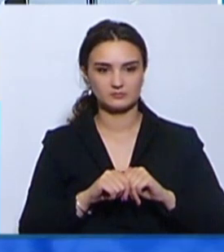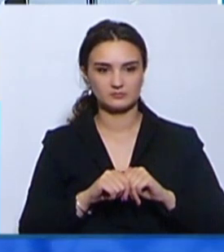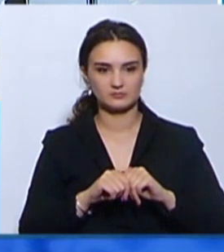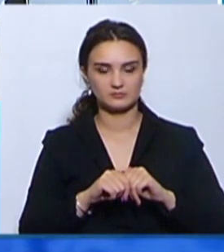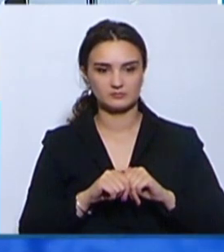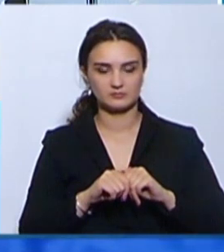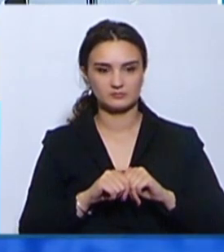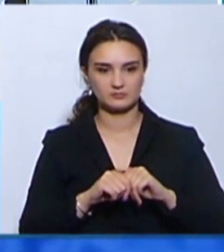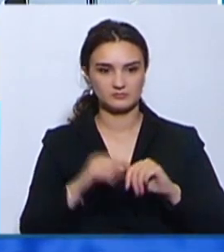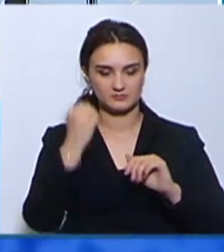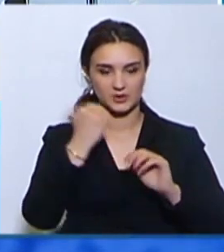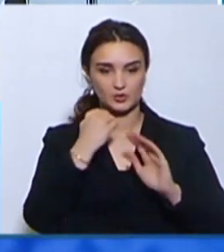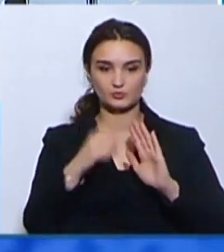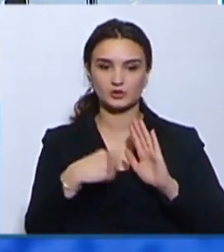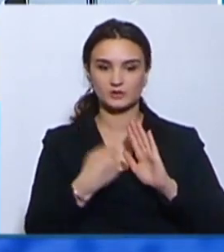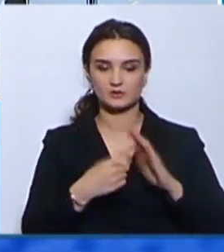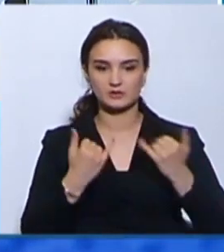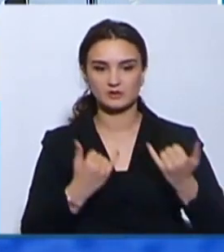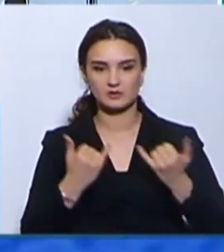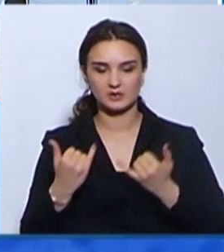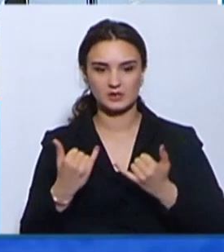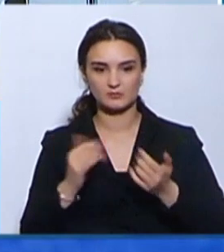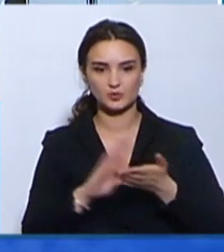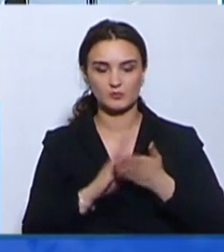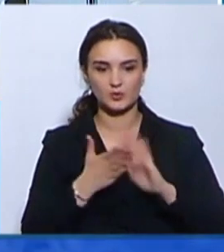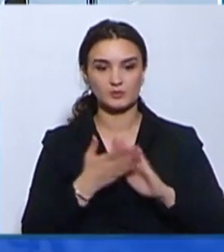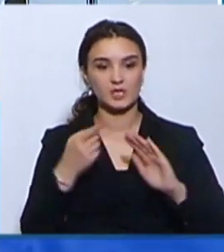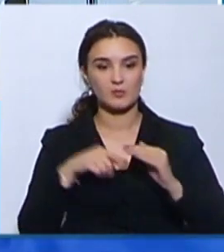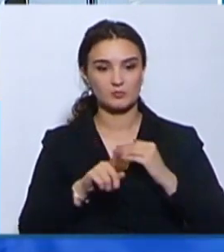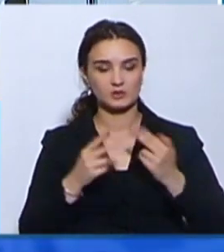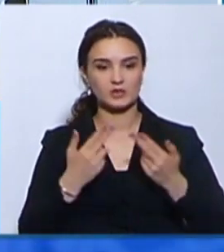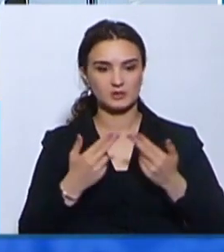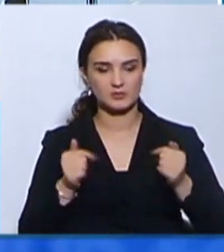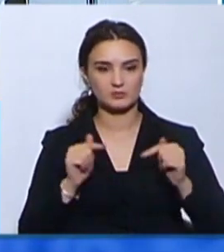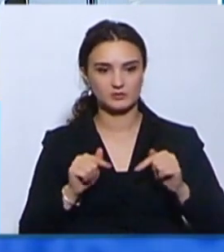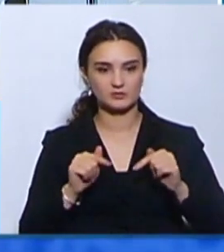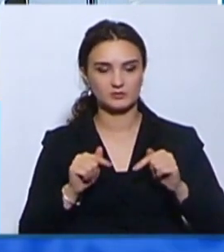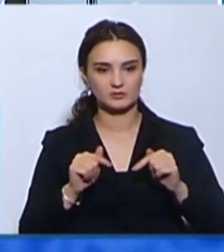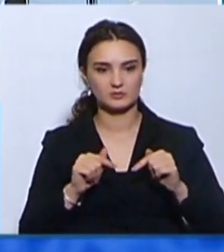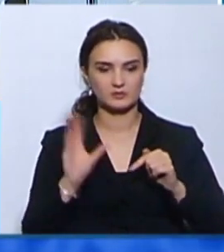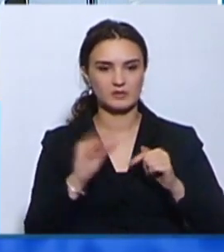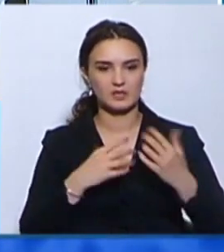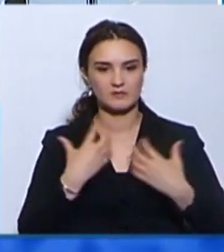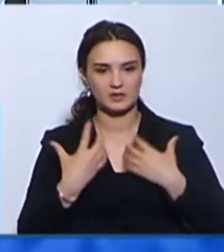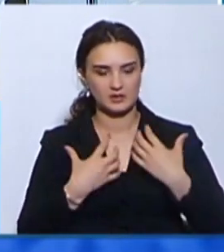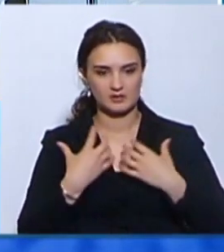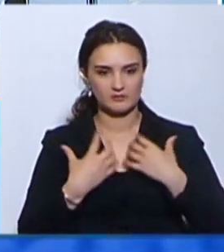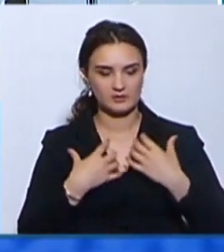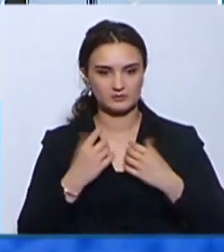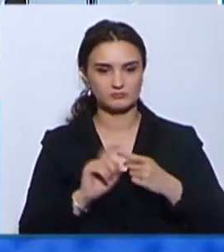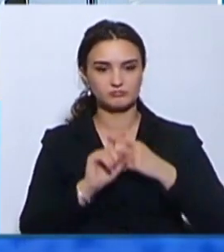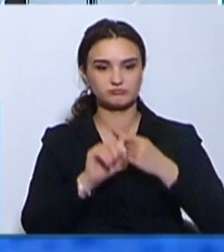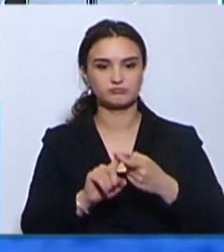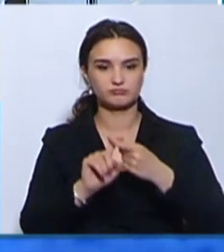მადლობთ შეკითხვისთვის. დღევანდელი ვითარებიდან გამომდინარე, რა თქმა უნდა, ყველა ვღელავთ გადაცემის გზებზე